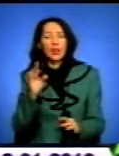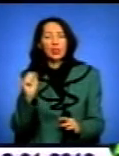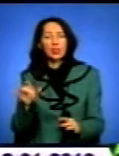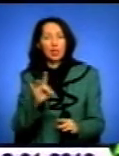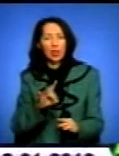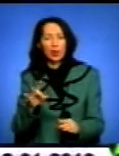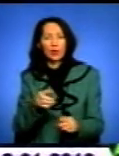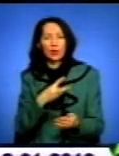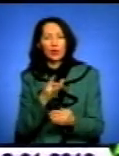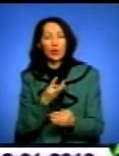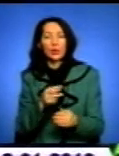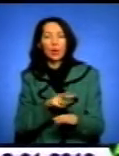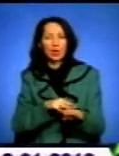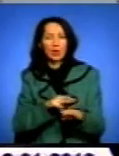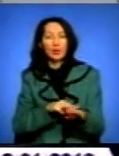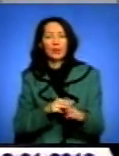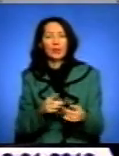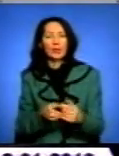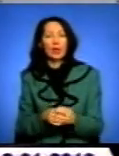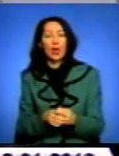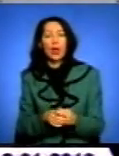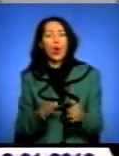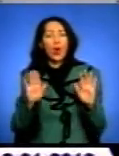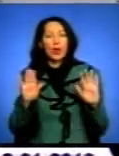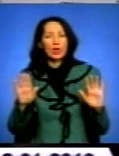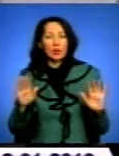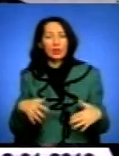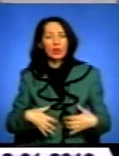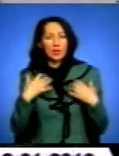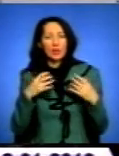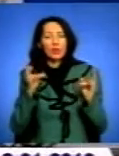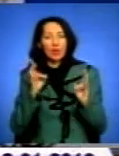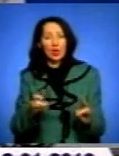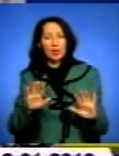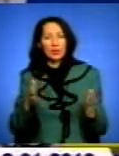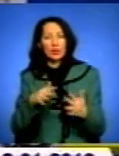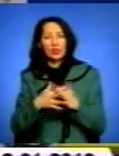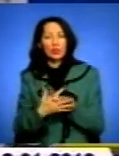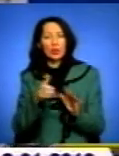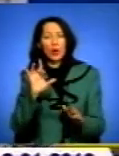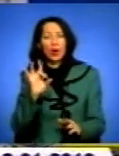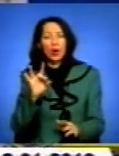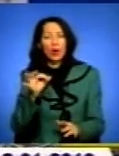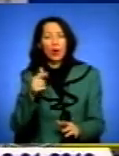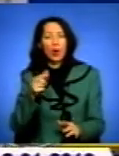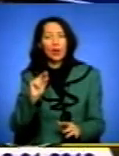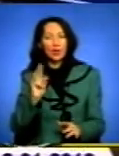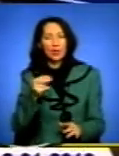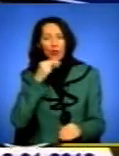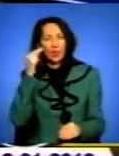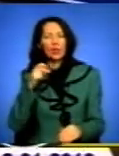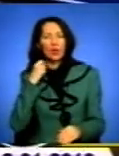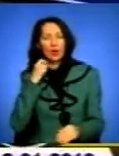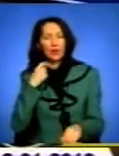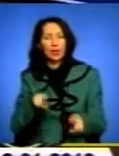у МВС в області. У жахливій трагедії, яка сталася у селі Рогачин Бережанського району, винна оковита. Саме